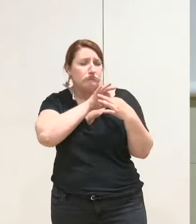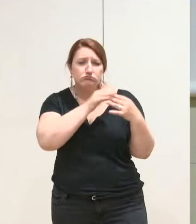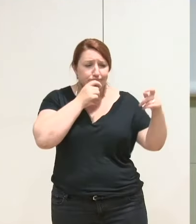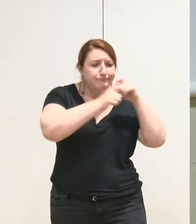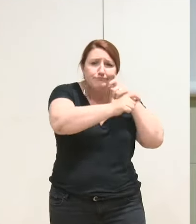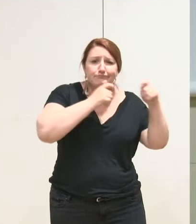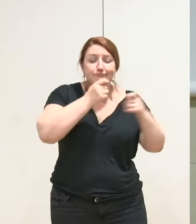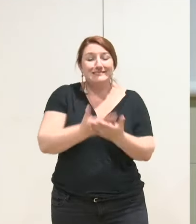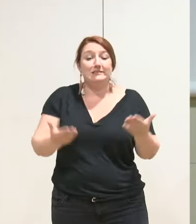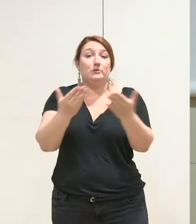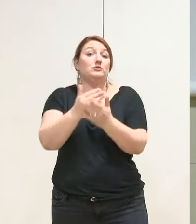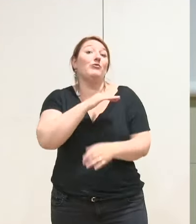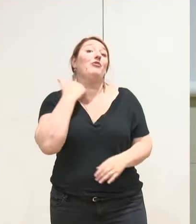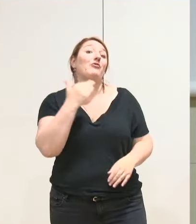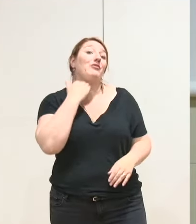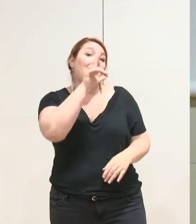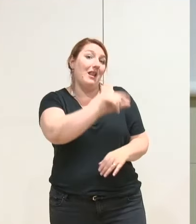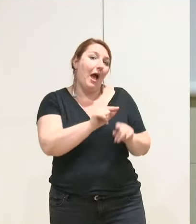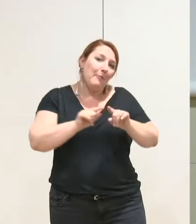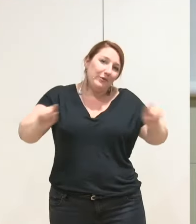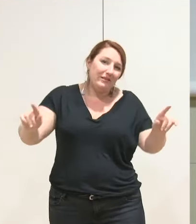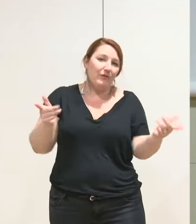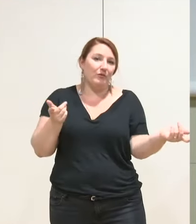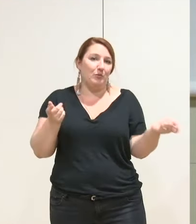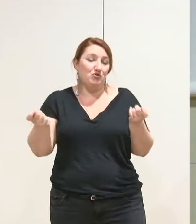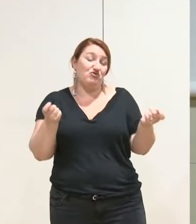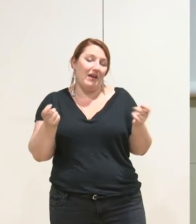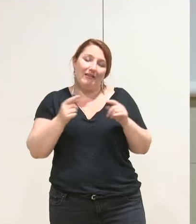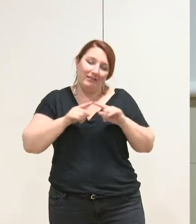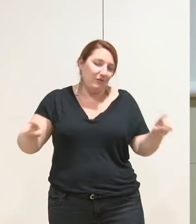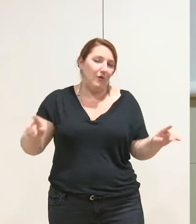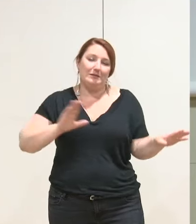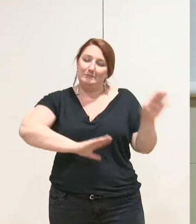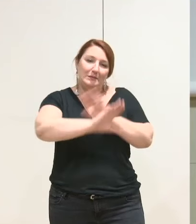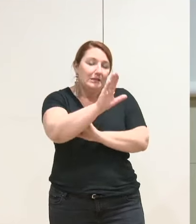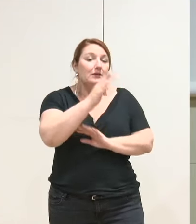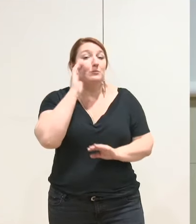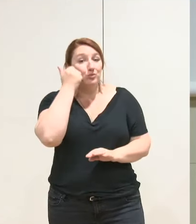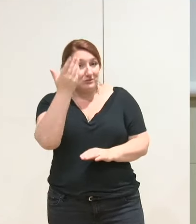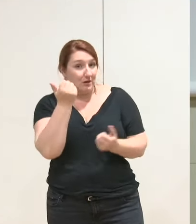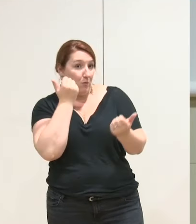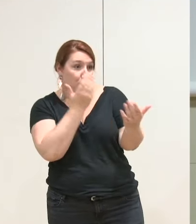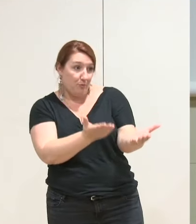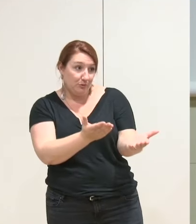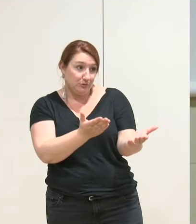par cette situation de forfait qui est un petit peu difficile à attraper du coup nous ce que nous leur